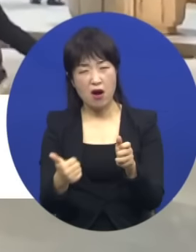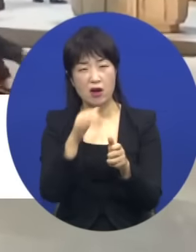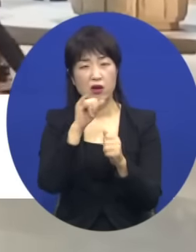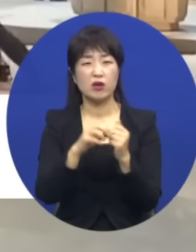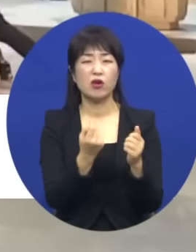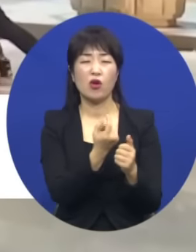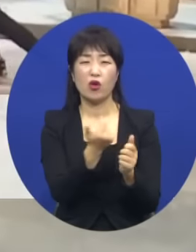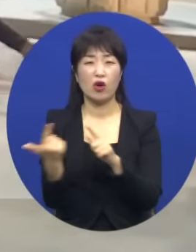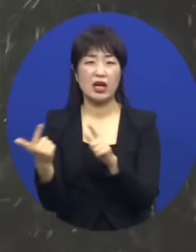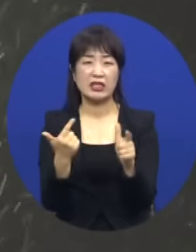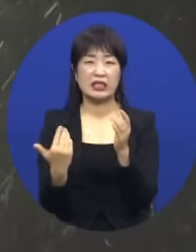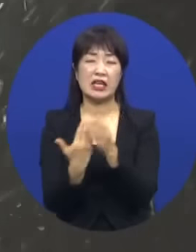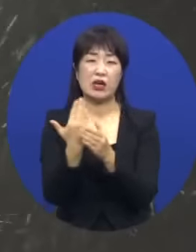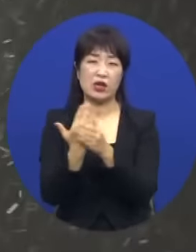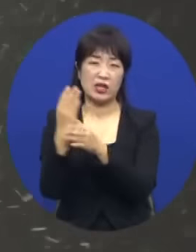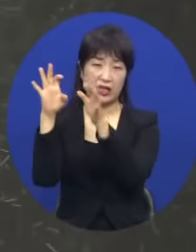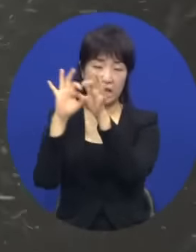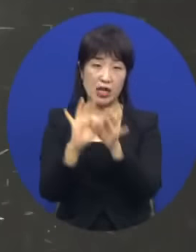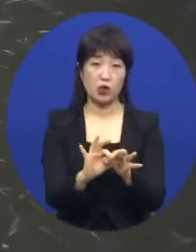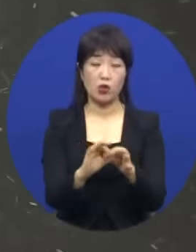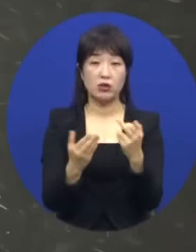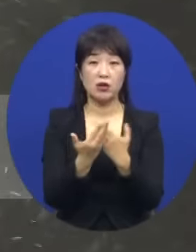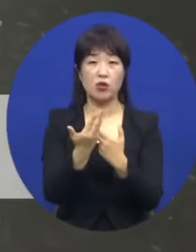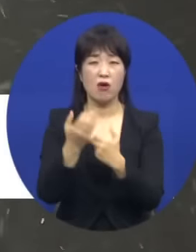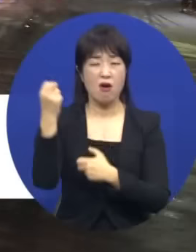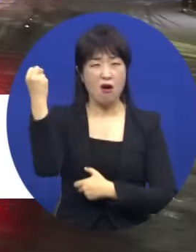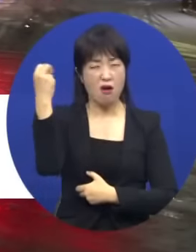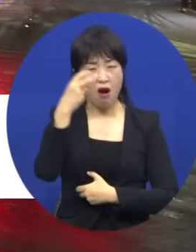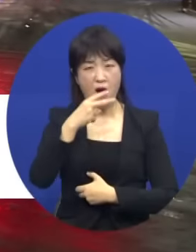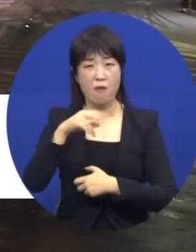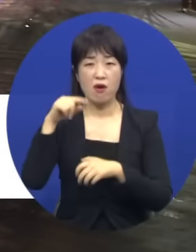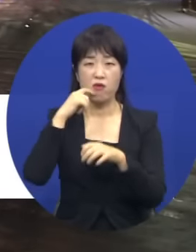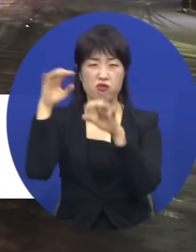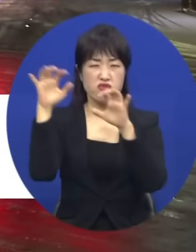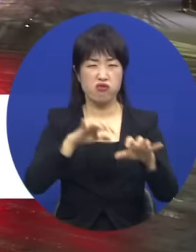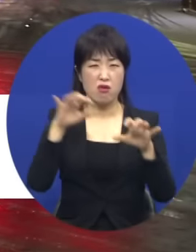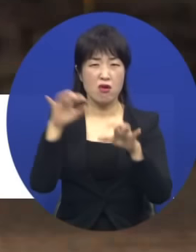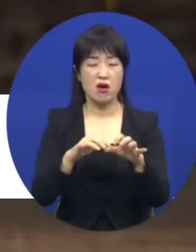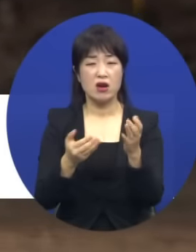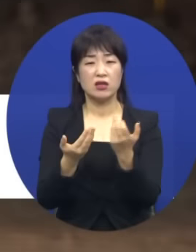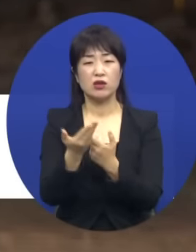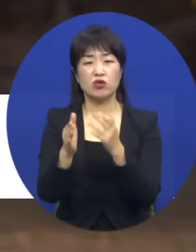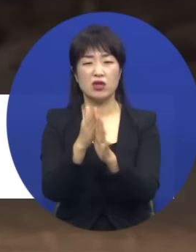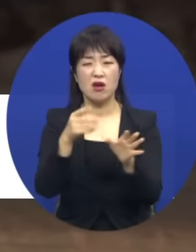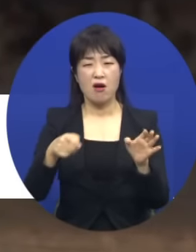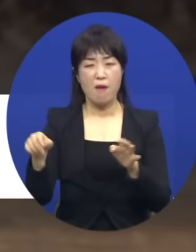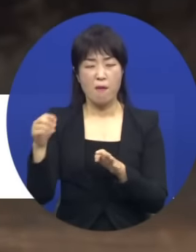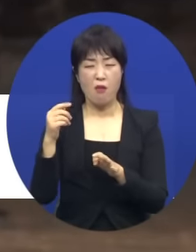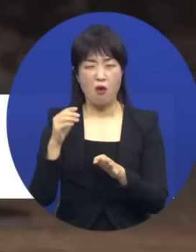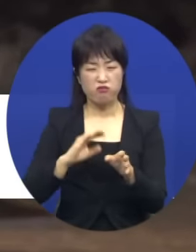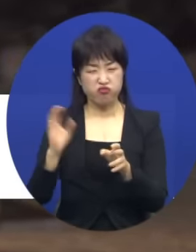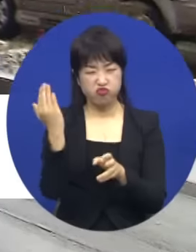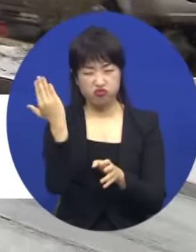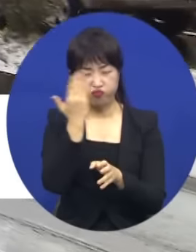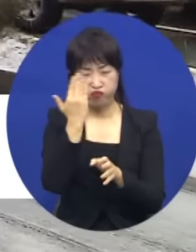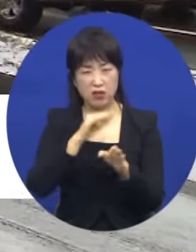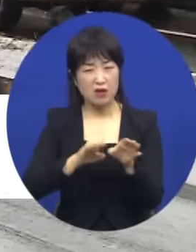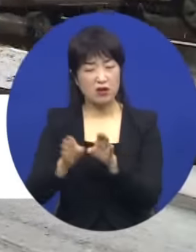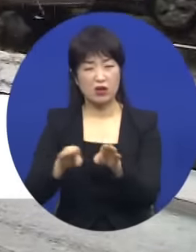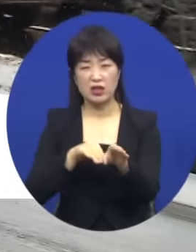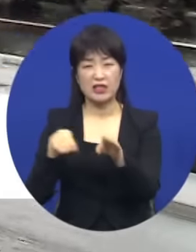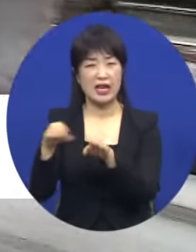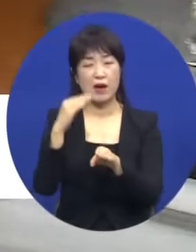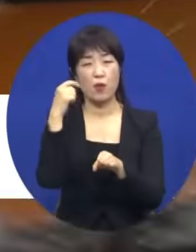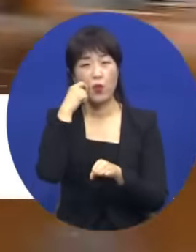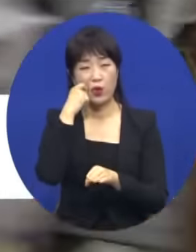사고도 잇따랐습니다. 제주도는 갑작스러운 폭설로 어제 저녁 시내 도로에 제설 차량이 진입하지 못했다며 오늘